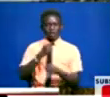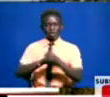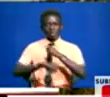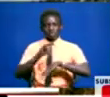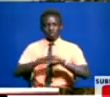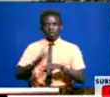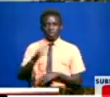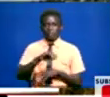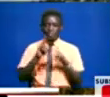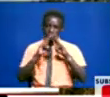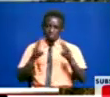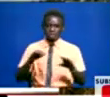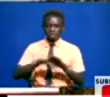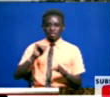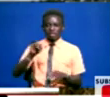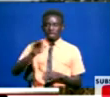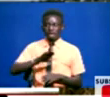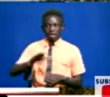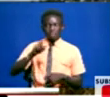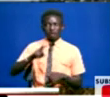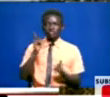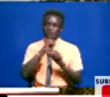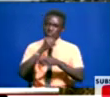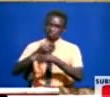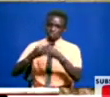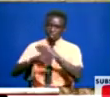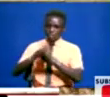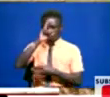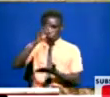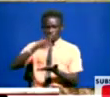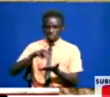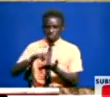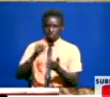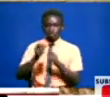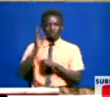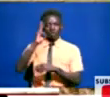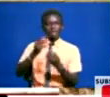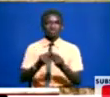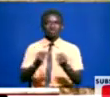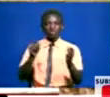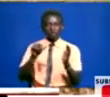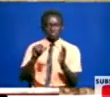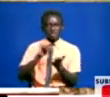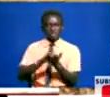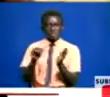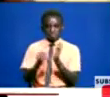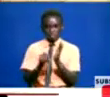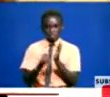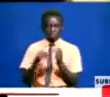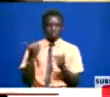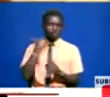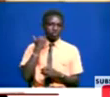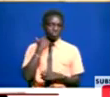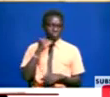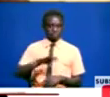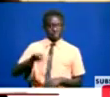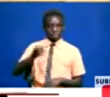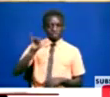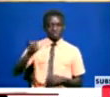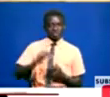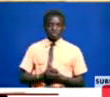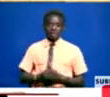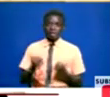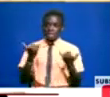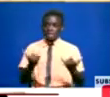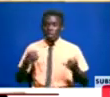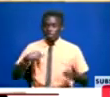hilo na kukamilisha ujenzi wa nyumba za polisi ambazo zitafanikisha hali ya kawaida kurejea katika eneo hilo. Sahii